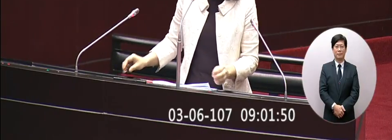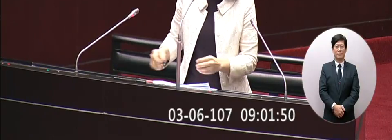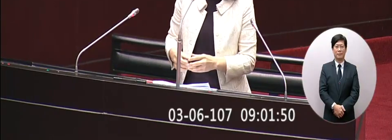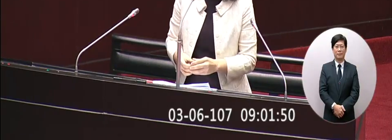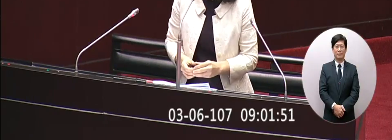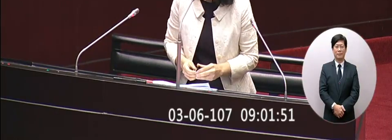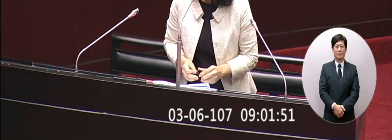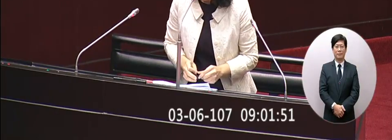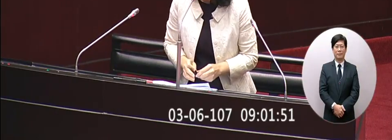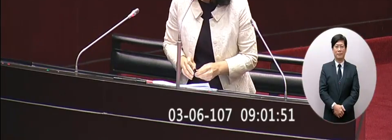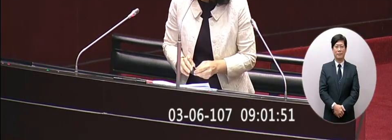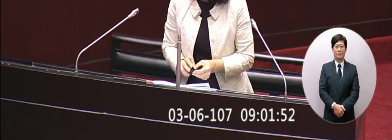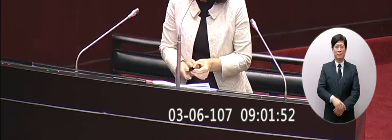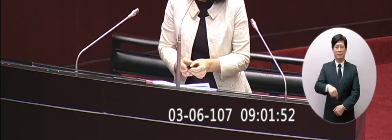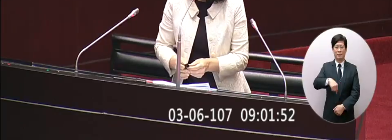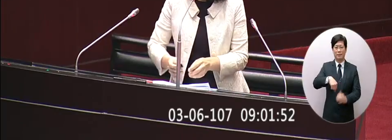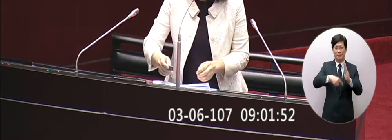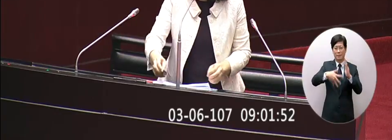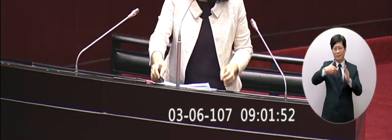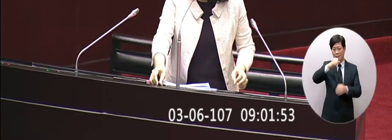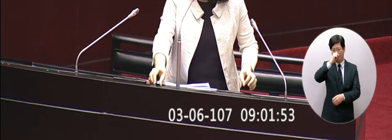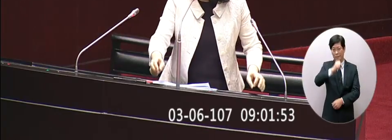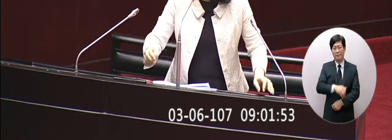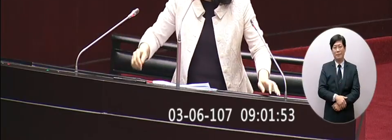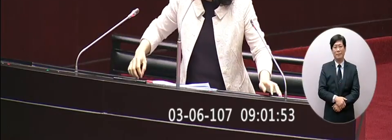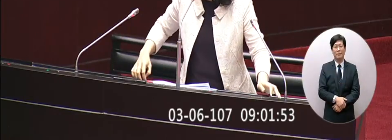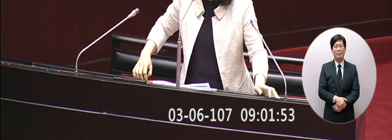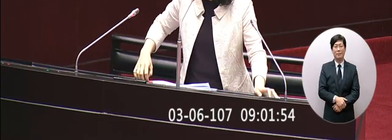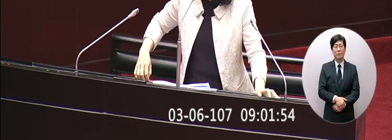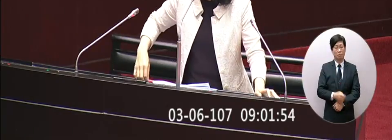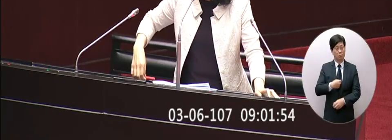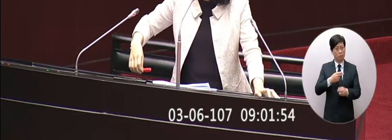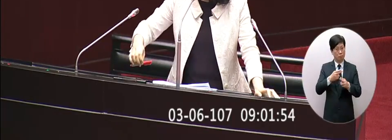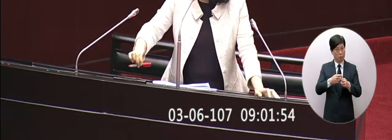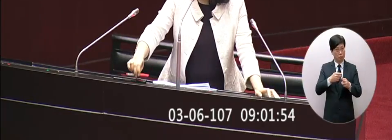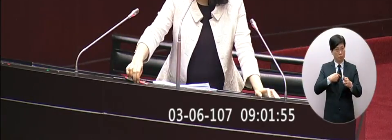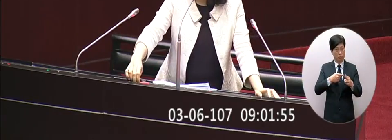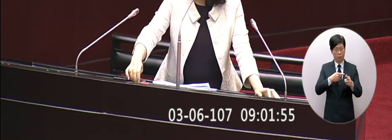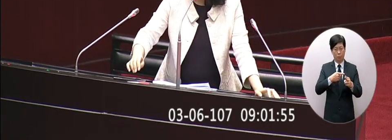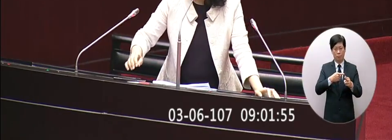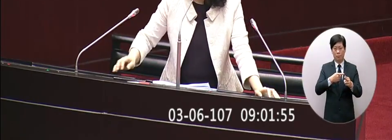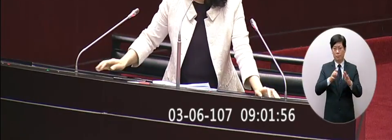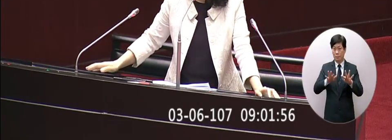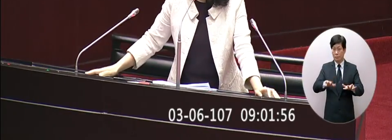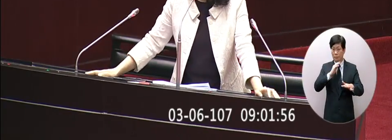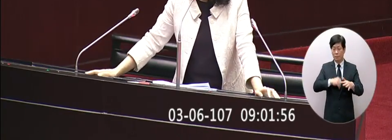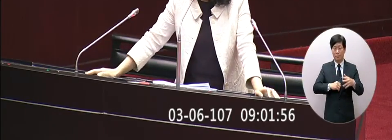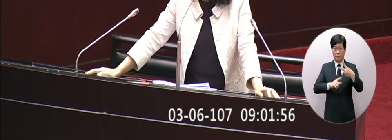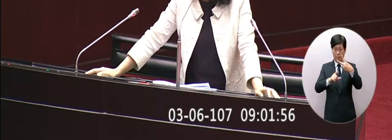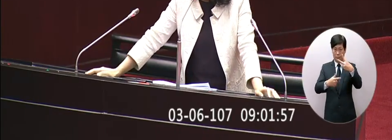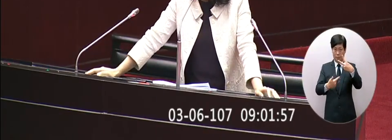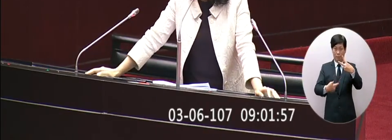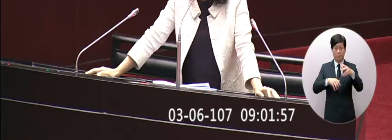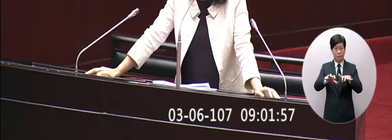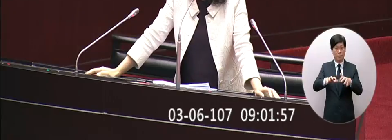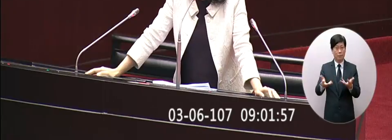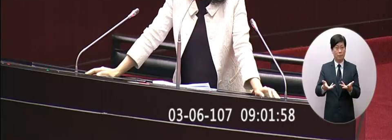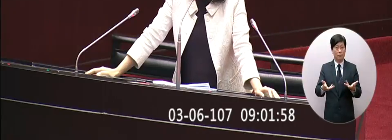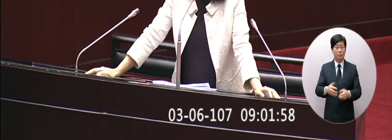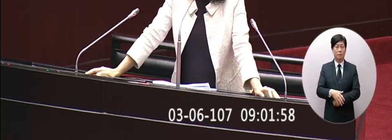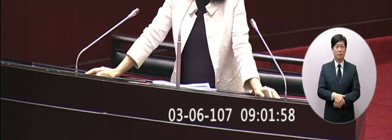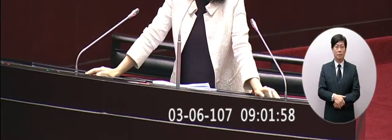徐委员你早。 院长好，我相信院长对于这次0206的部分真的